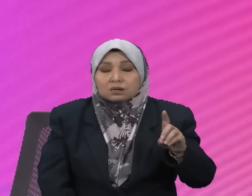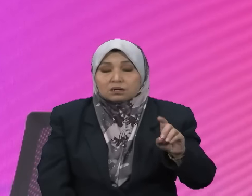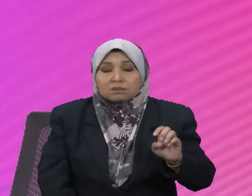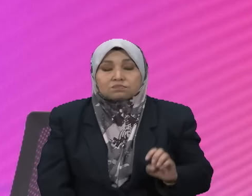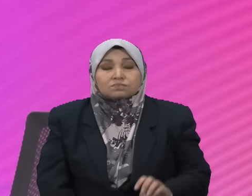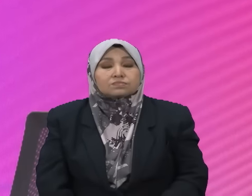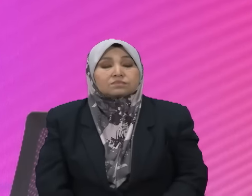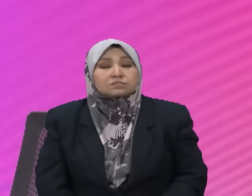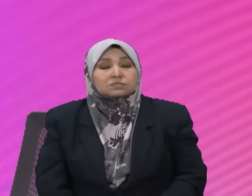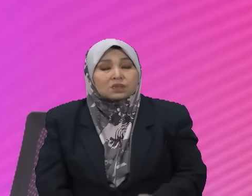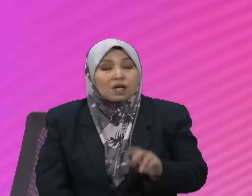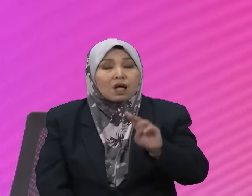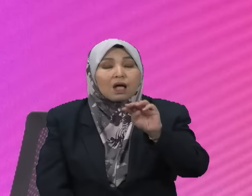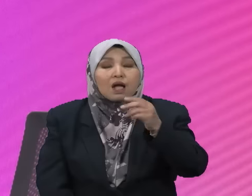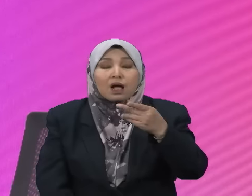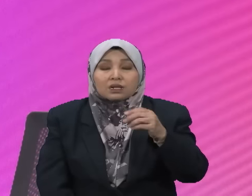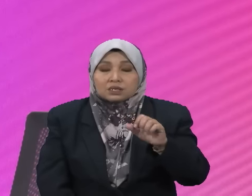min ahd. Ahd.